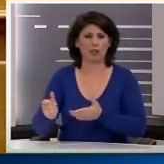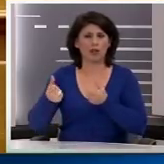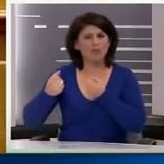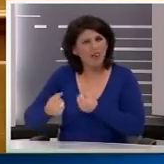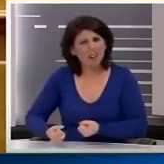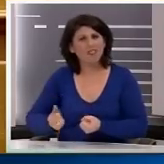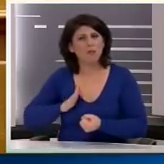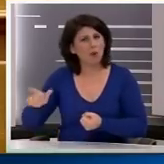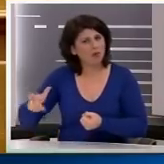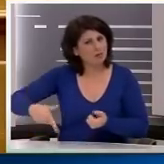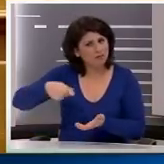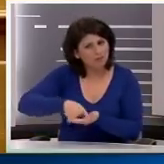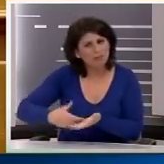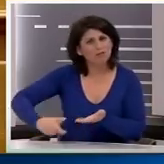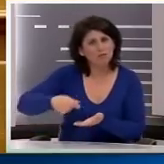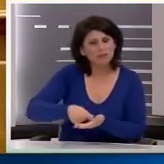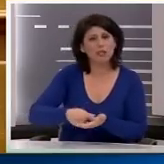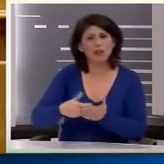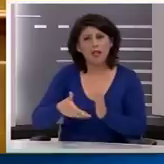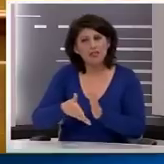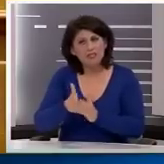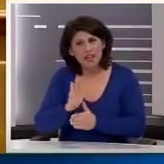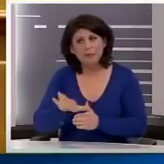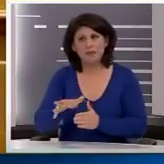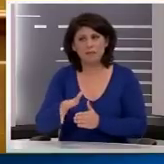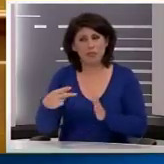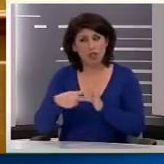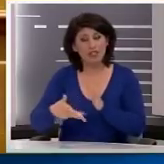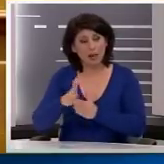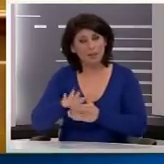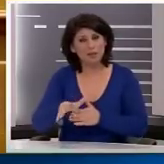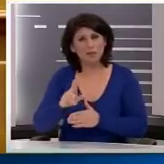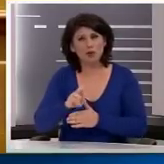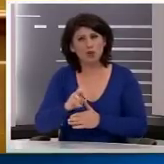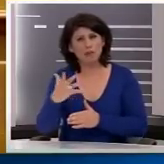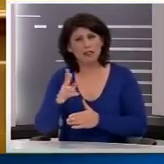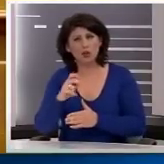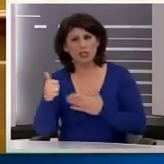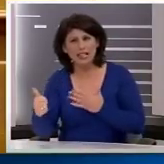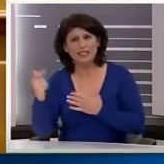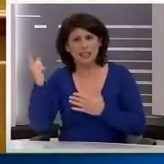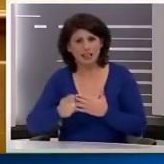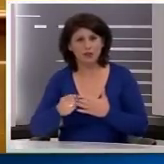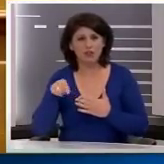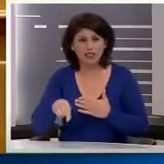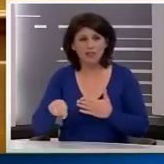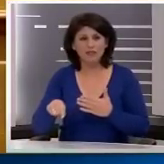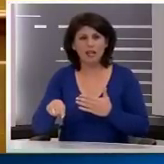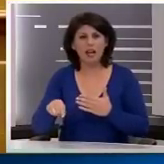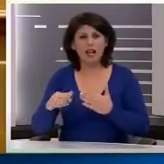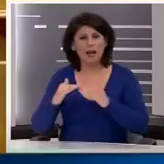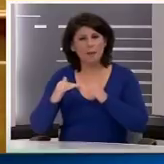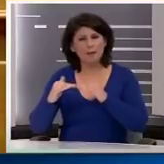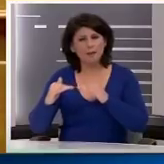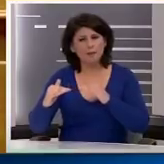επιβαρύνθηκε ο κόσμος. Το 15 περίπου ήταν γύρω στο 25-26% και σε αυτά τα επίπεδα έχει